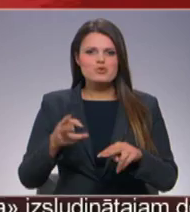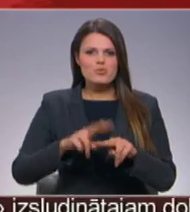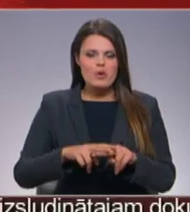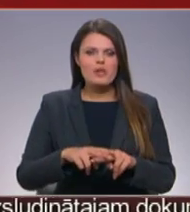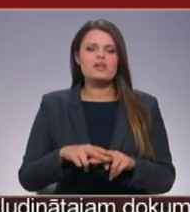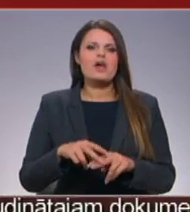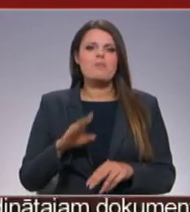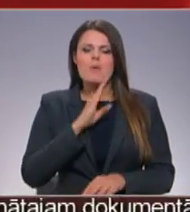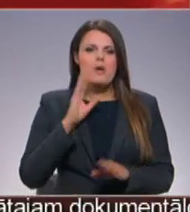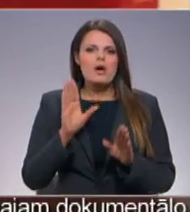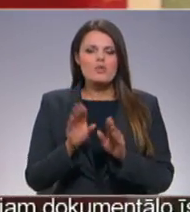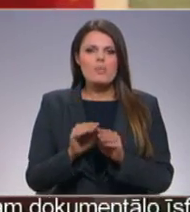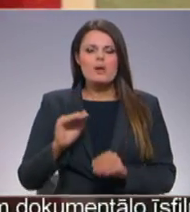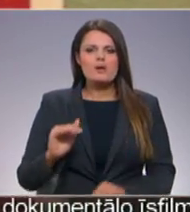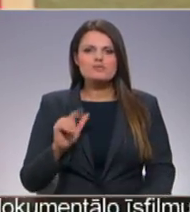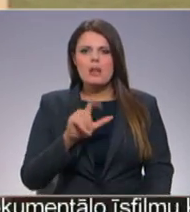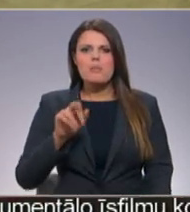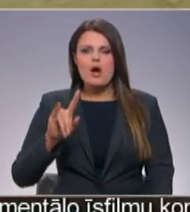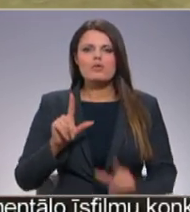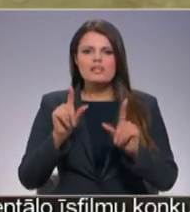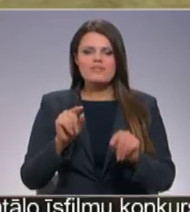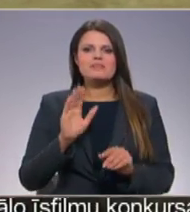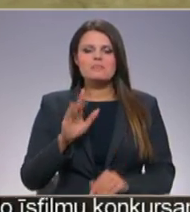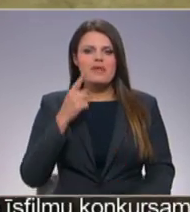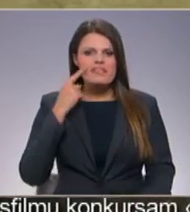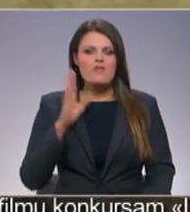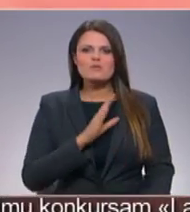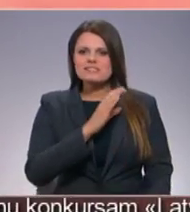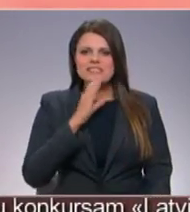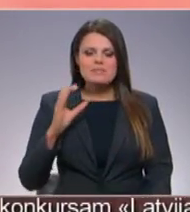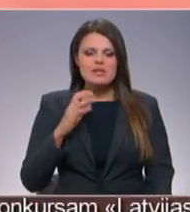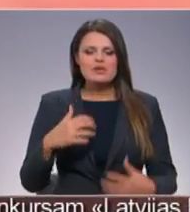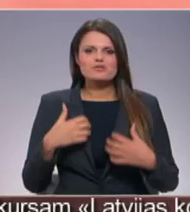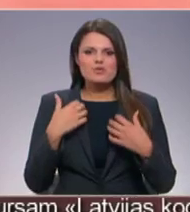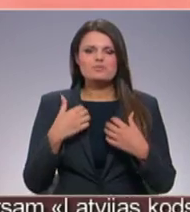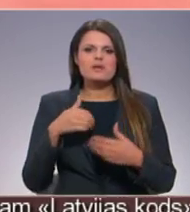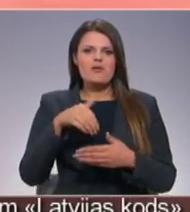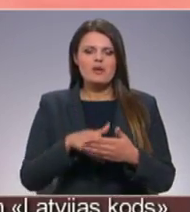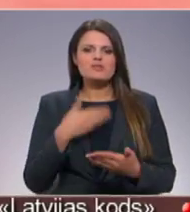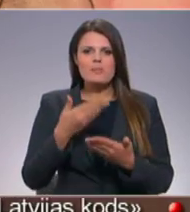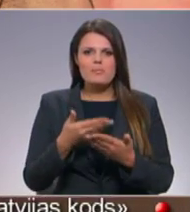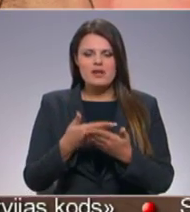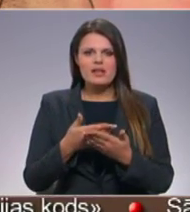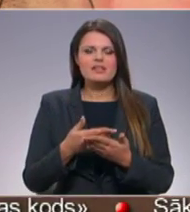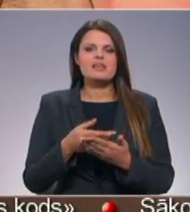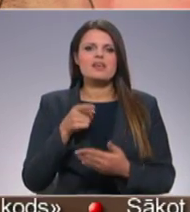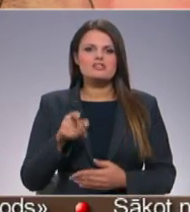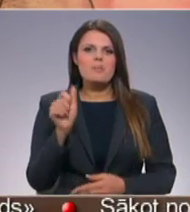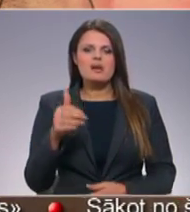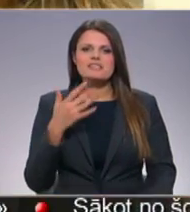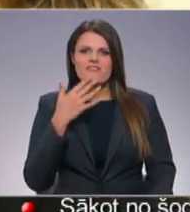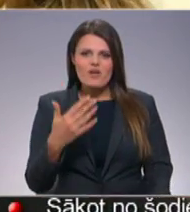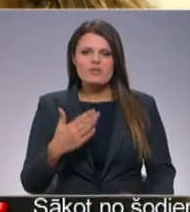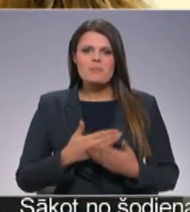mazo Ilmāru devās pie tēvu Sibīriju. Skaudrā Latvijas vēsture šeit atspoguļota mākslas valodā. Mīlestība, nāve un dievs.